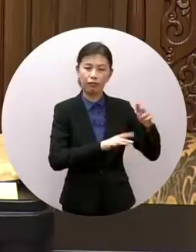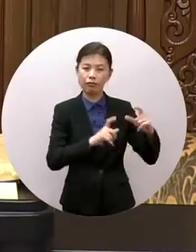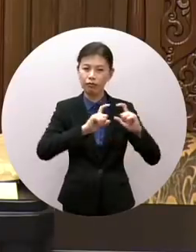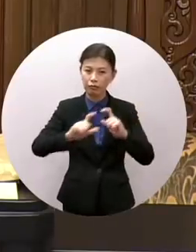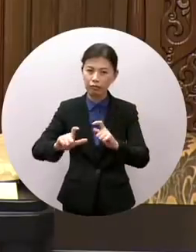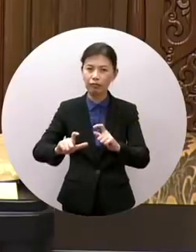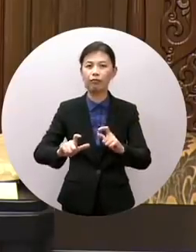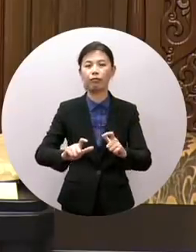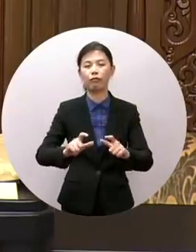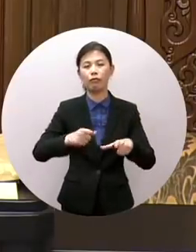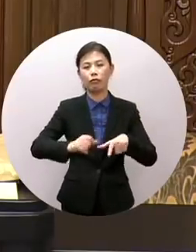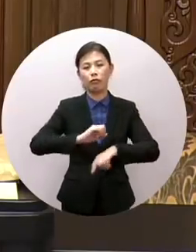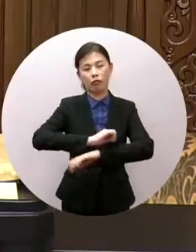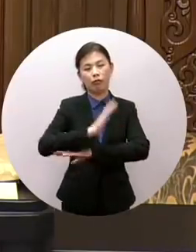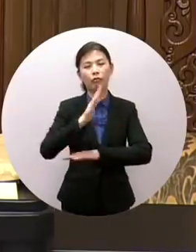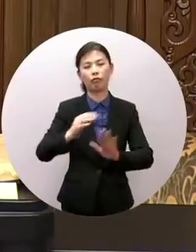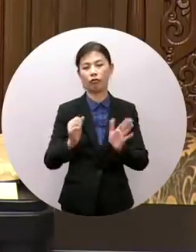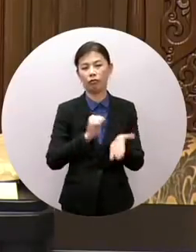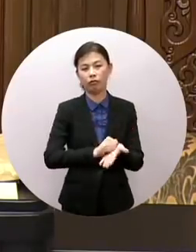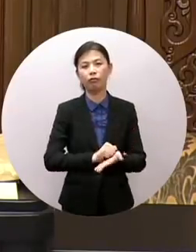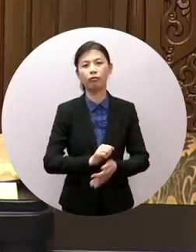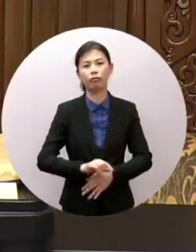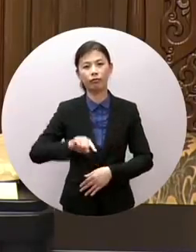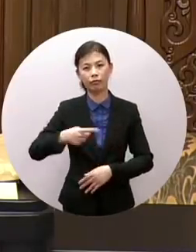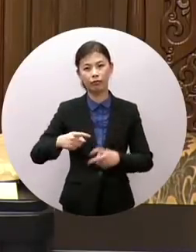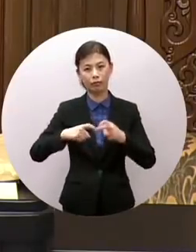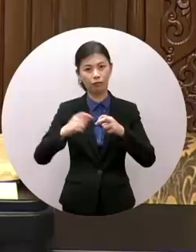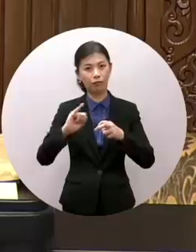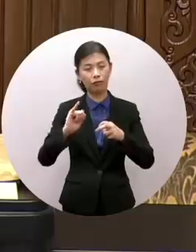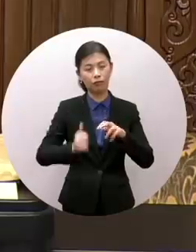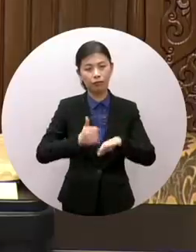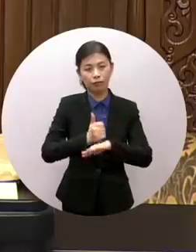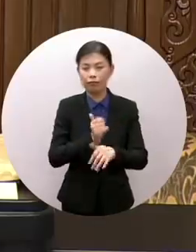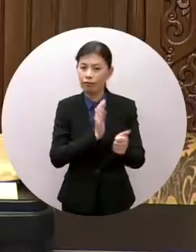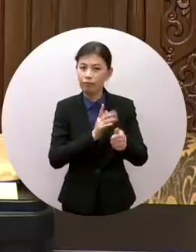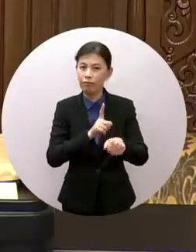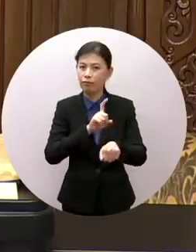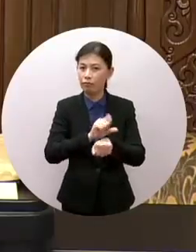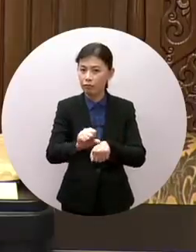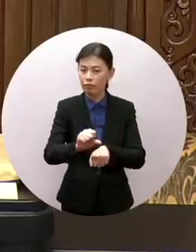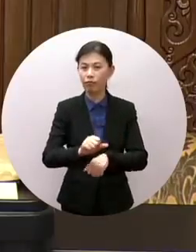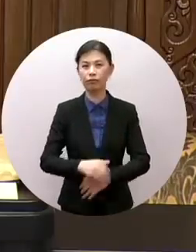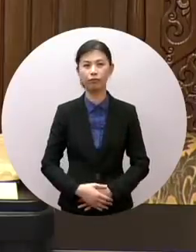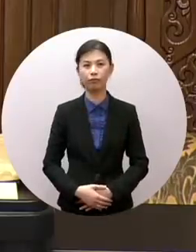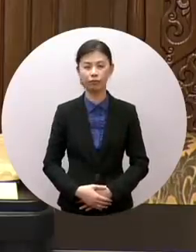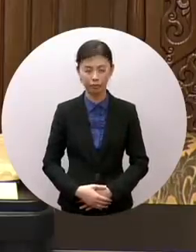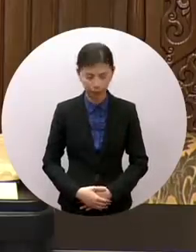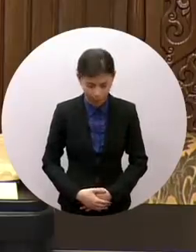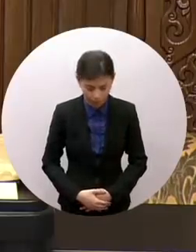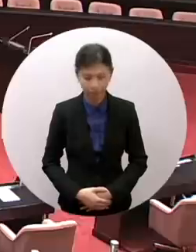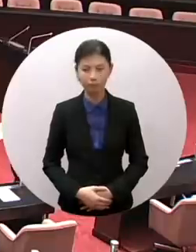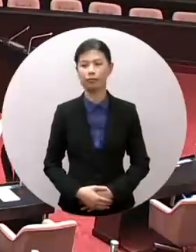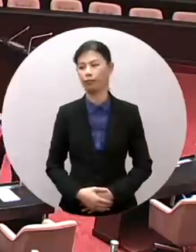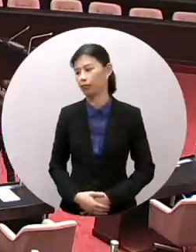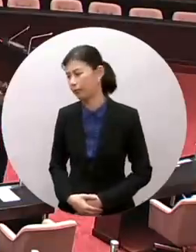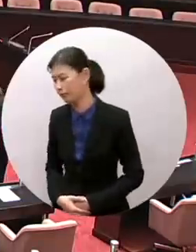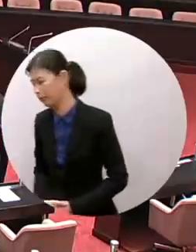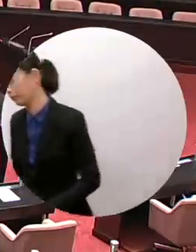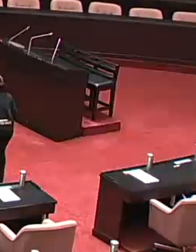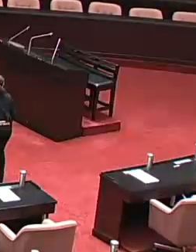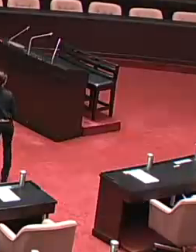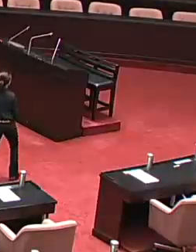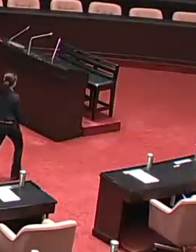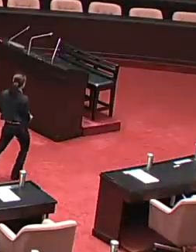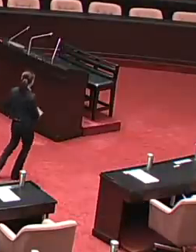录，刊登公报。接着，请李彦秀委员质询，询答时间为15分钟。